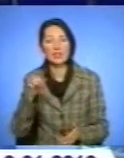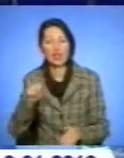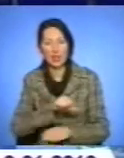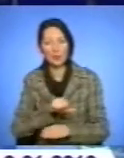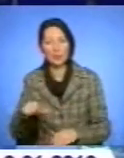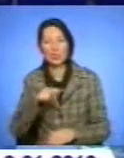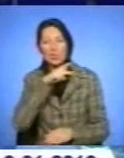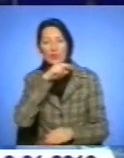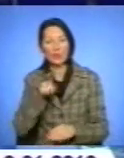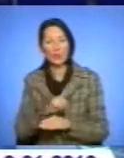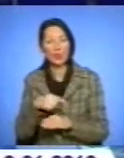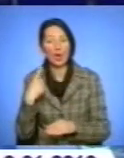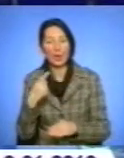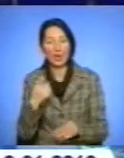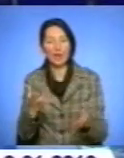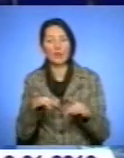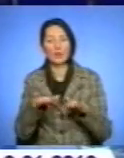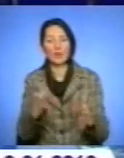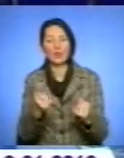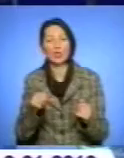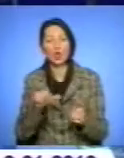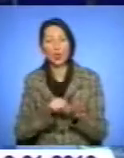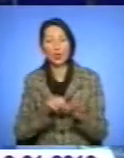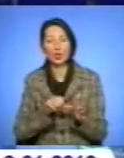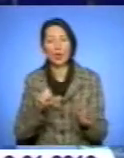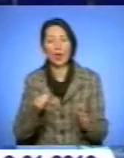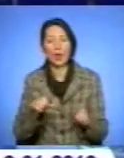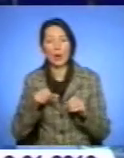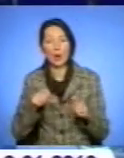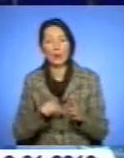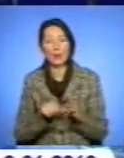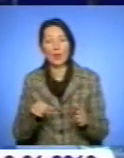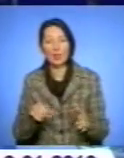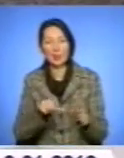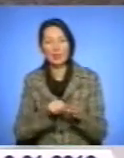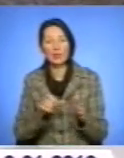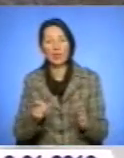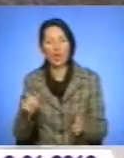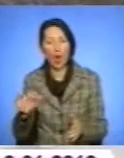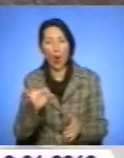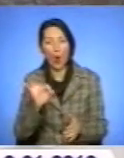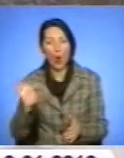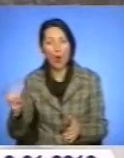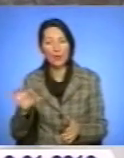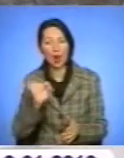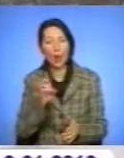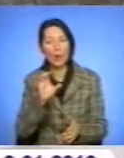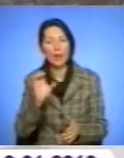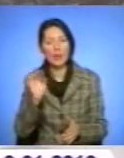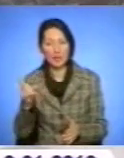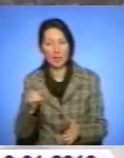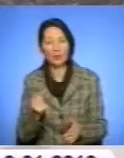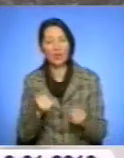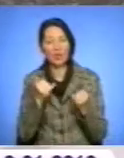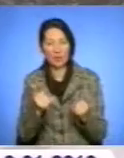ООН та ОБСЄ. Про призначення та принцип дії посту розкажуть наші кореспонденти. Донині рівень води у